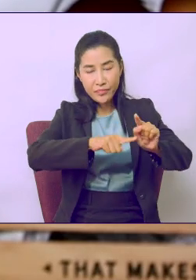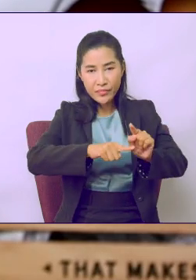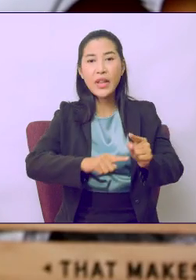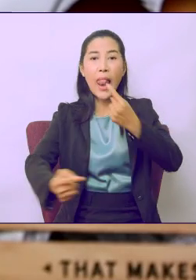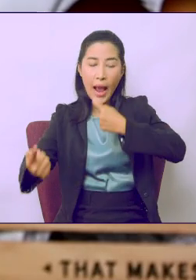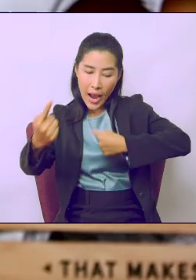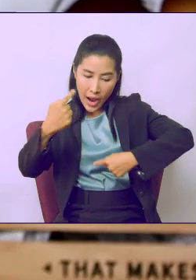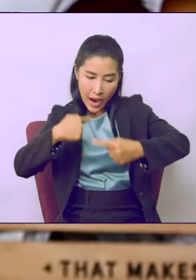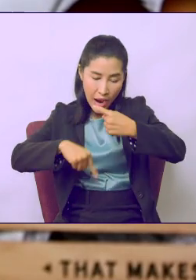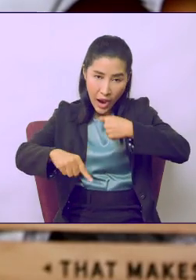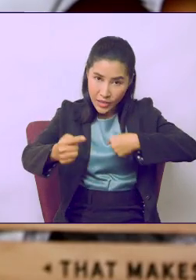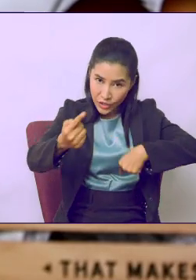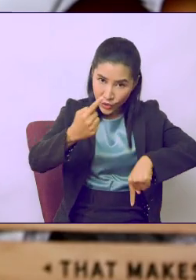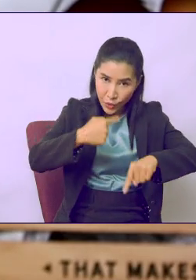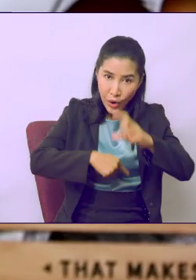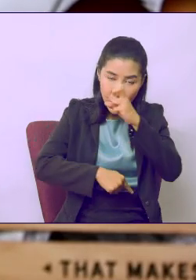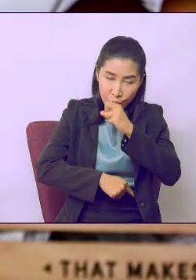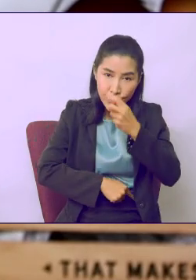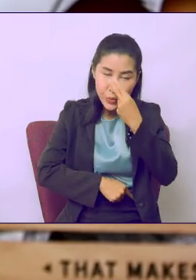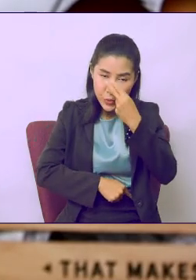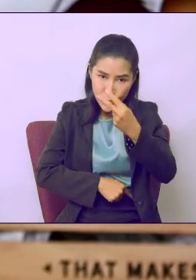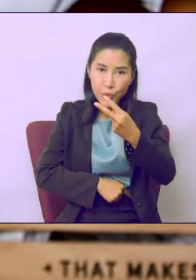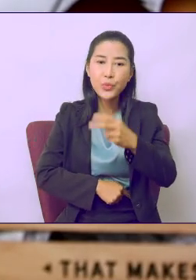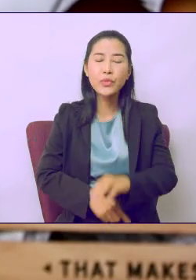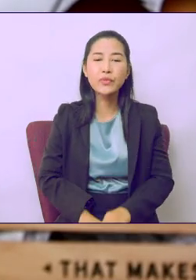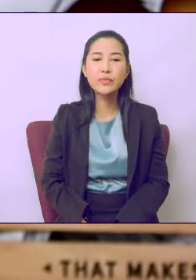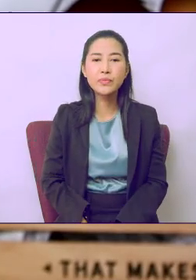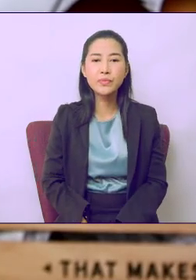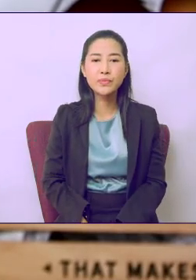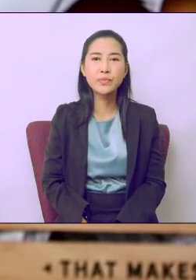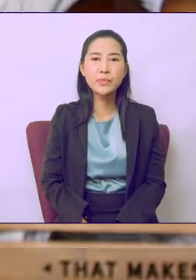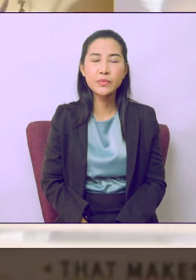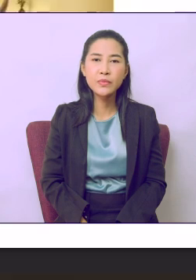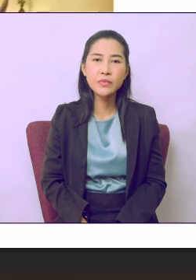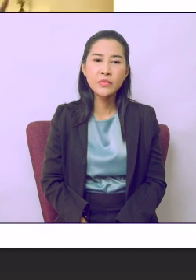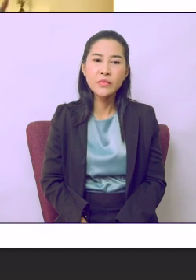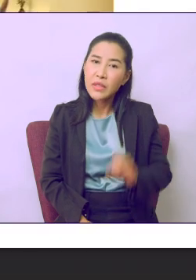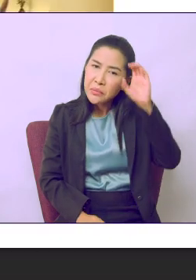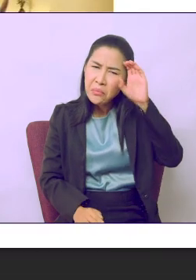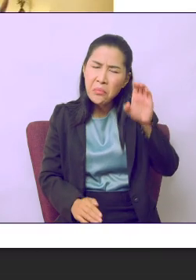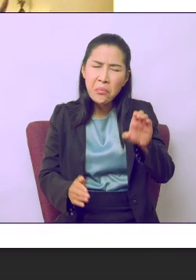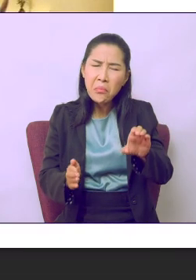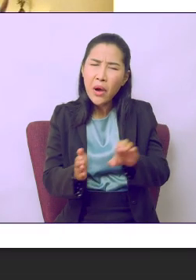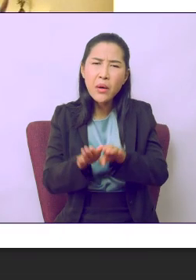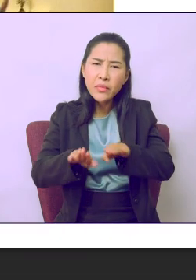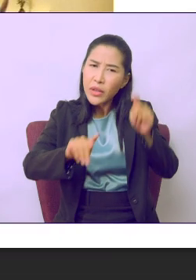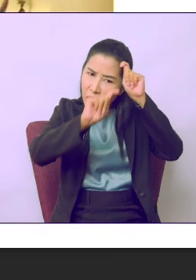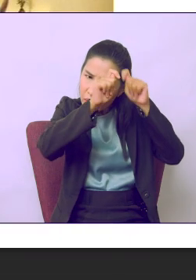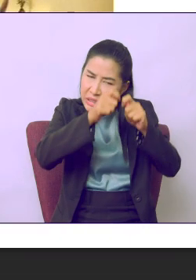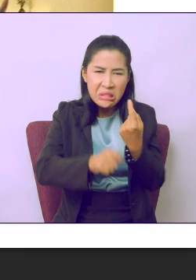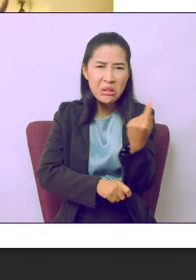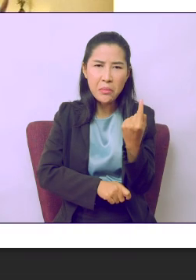เคลื่อนไหวนะครับเราก็ลองดูนะครับอย่างในภาพอ่ะครับก็ไม่ได้ผมไม่ได้โฟกัสเรื่องของเด็กออทิสติกอย่างเดียวจะเห็นว่ามีเรื่องของ